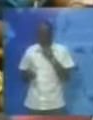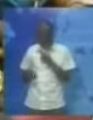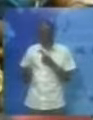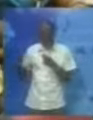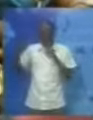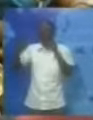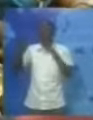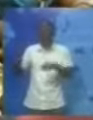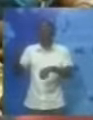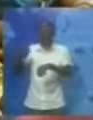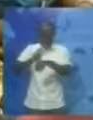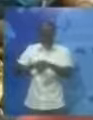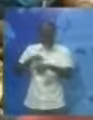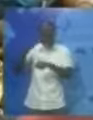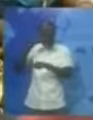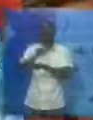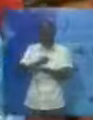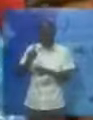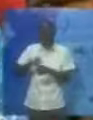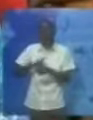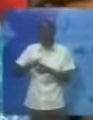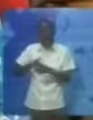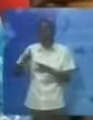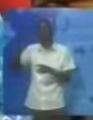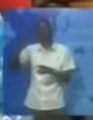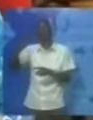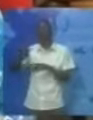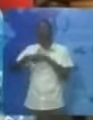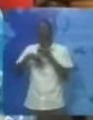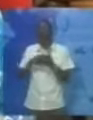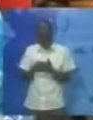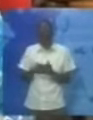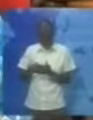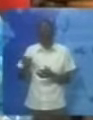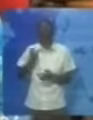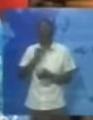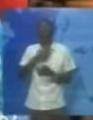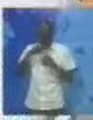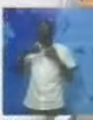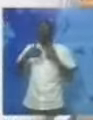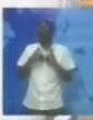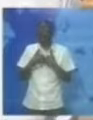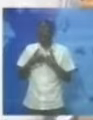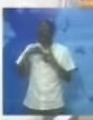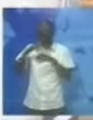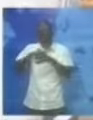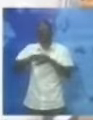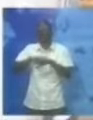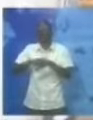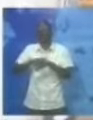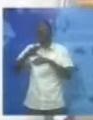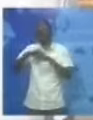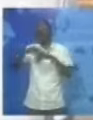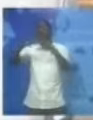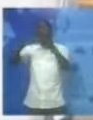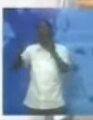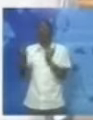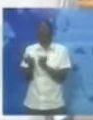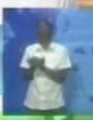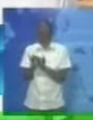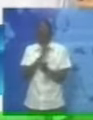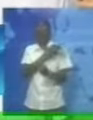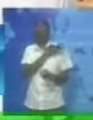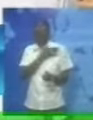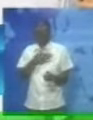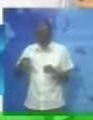les mettre en pratique pour le bien-être des patients. Nous avons abordé un module portant sur la planification et